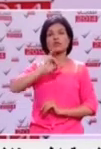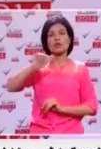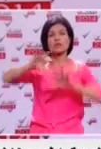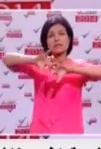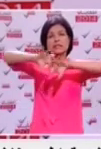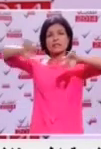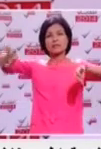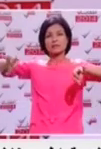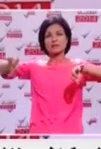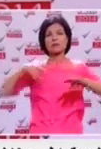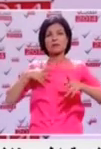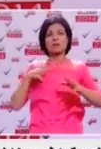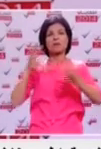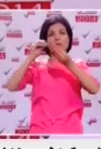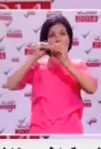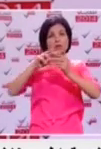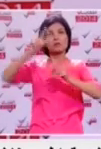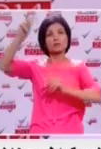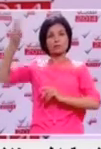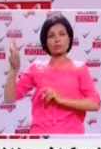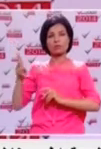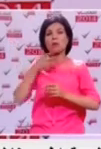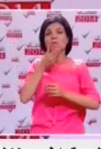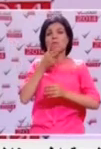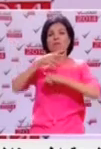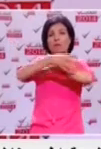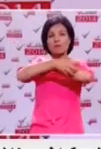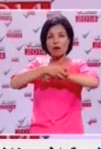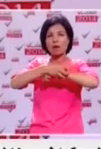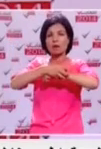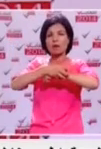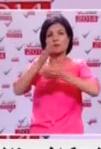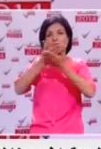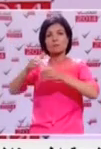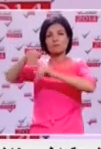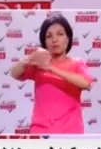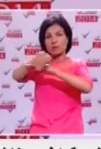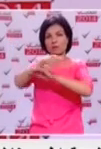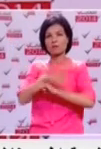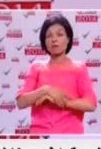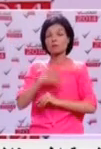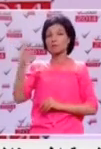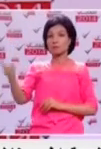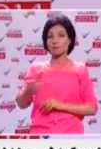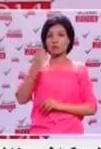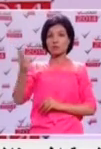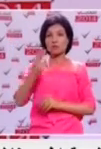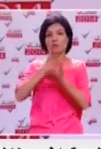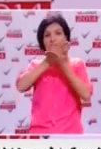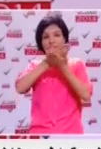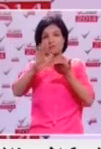بمعزل عما تشكوه جهات أخرى من فقر وتهميش وبطالة لا يمكن التغلب